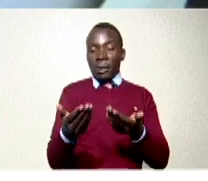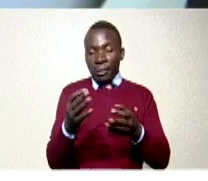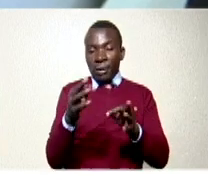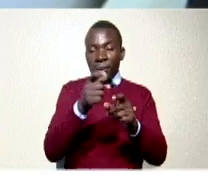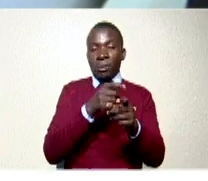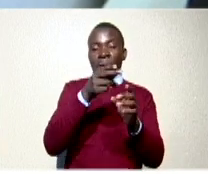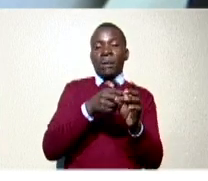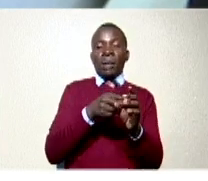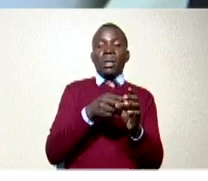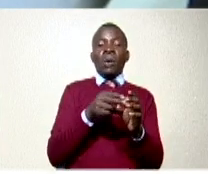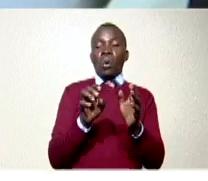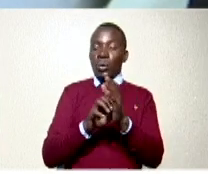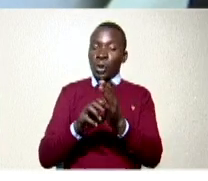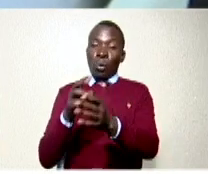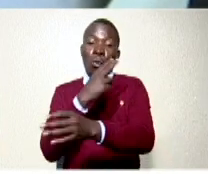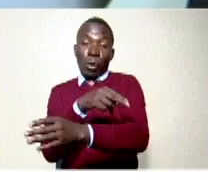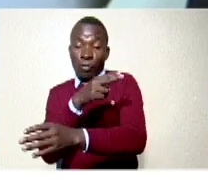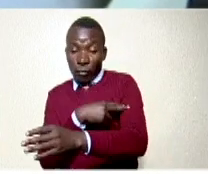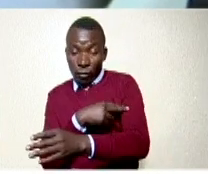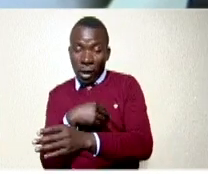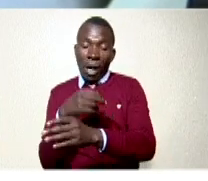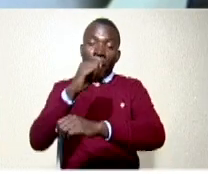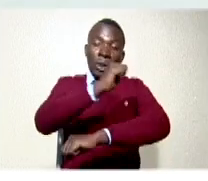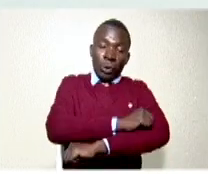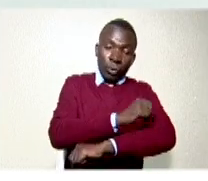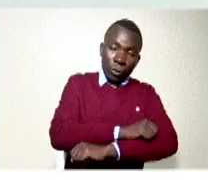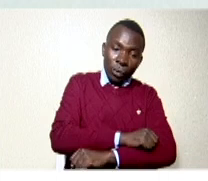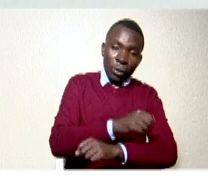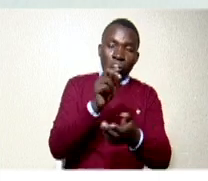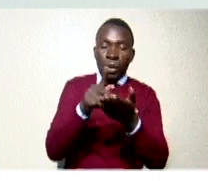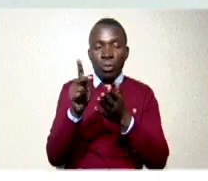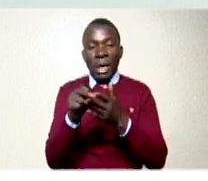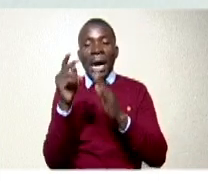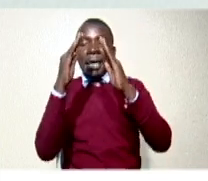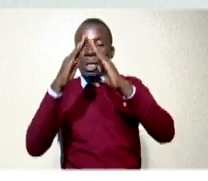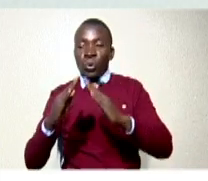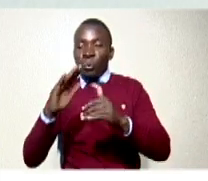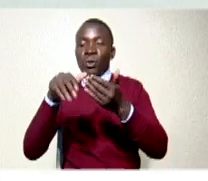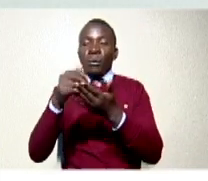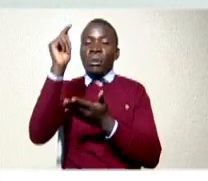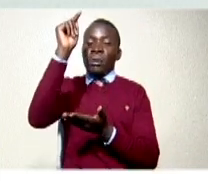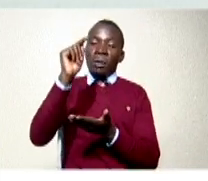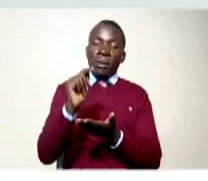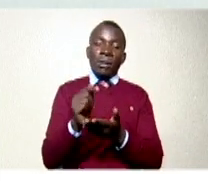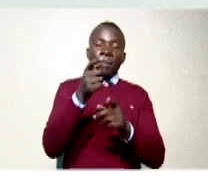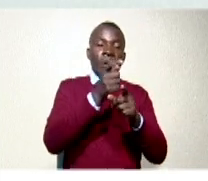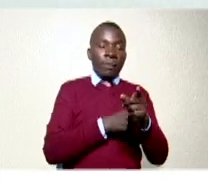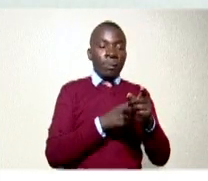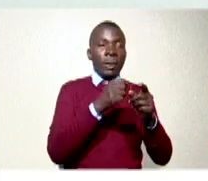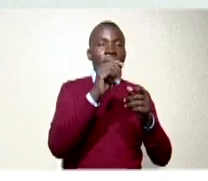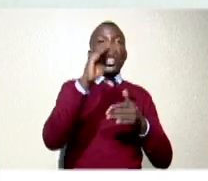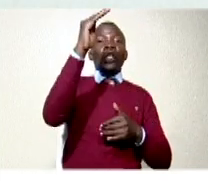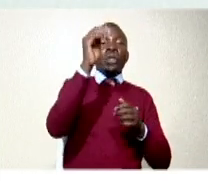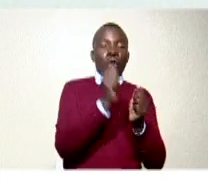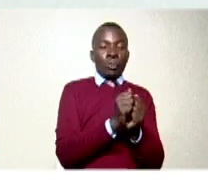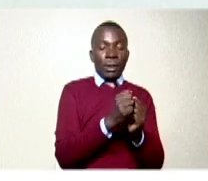tuvuge kwivuza amashuri ubukode bw'amazu n'iki nabyo byaramanutse byavuye hejuru ya 15 bimaze kugera mu